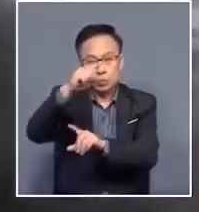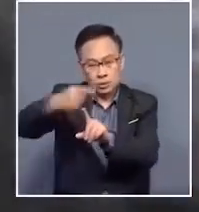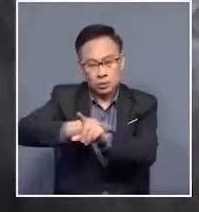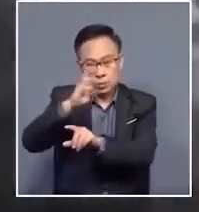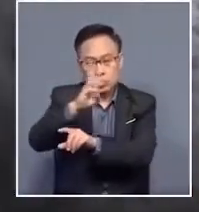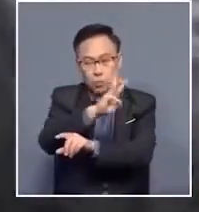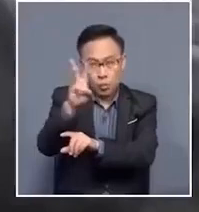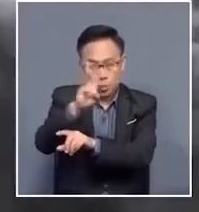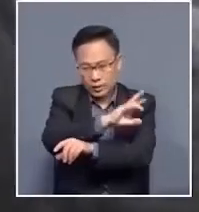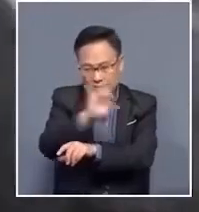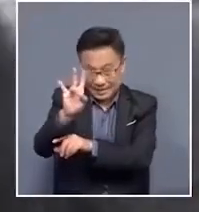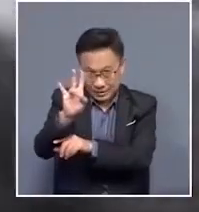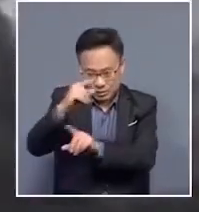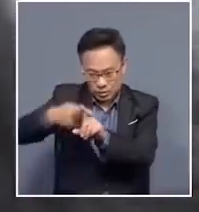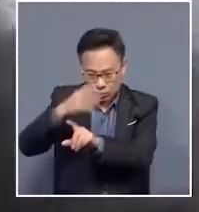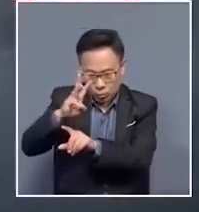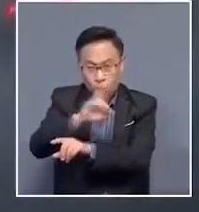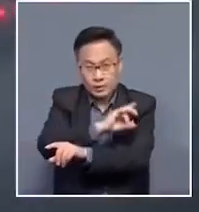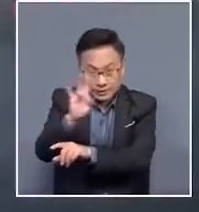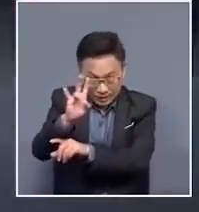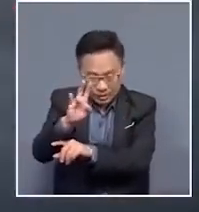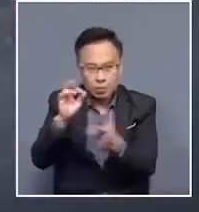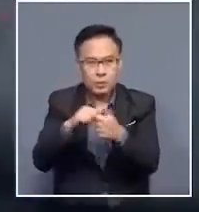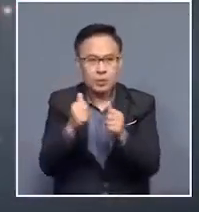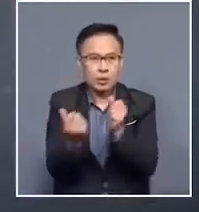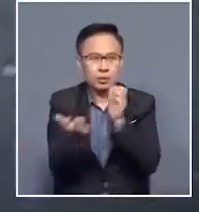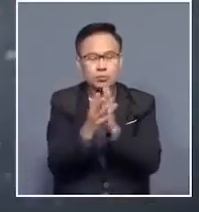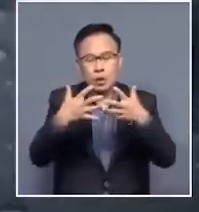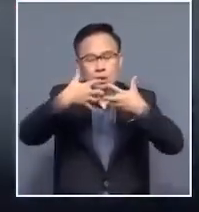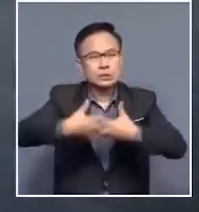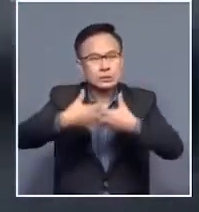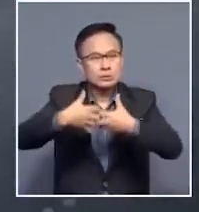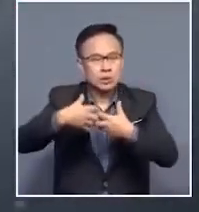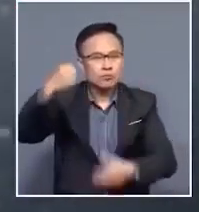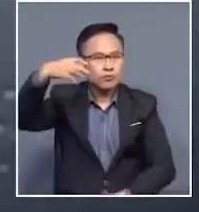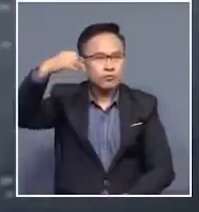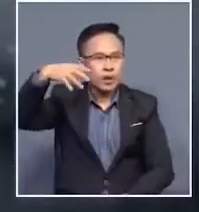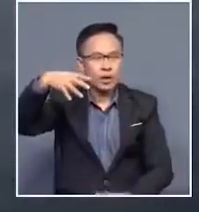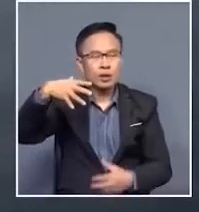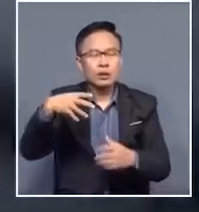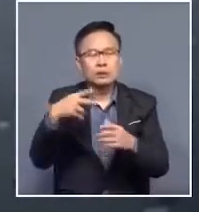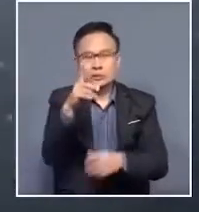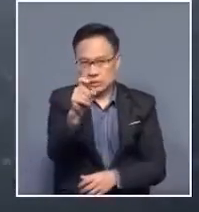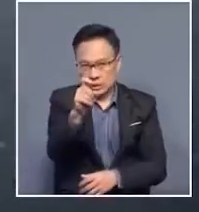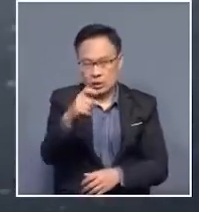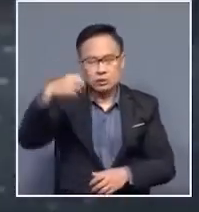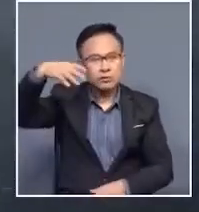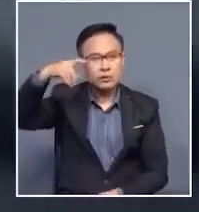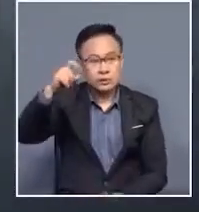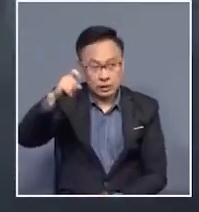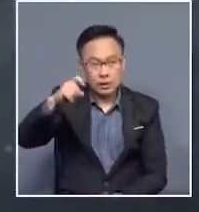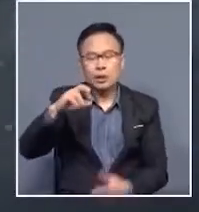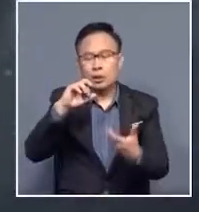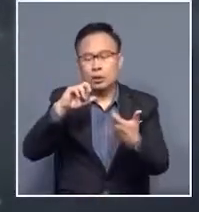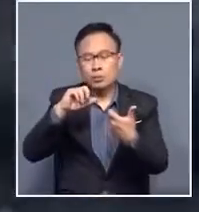ำเนี่ยในคลองบางซื่อเนี่ยนะครับอาจจะต้องหยุดชะลอไปบางช่วงแต่หลังจากที่เราได้แก้ไขปัญหาแล้วเนี่ยอุโมงค์บางซื่อก็สามารถทำง